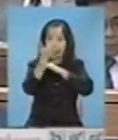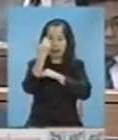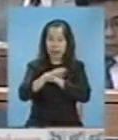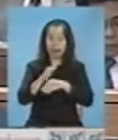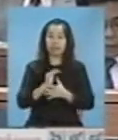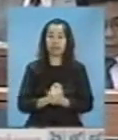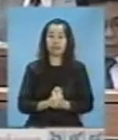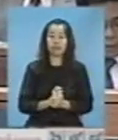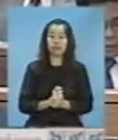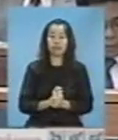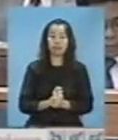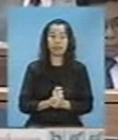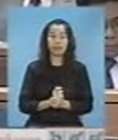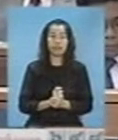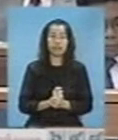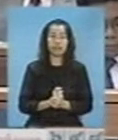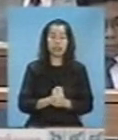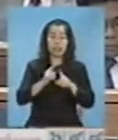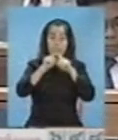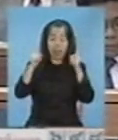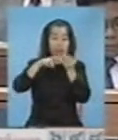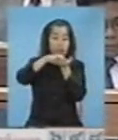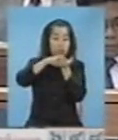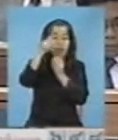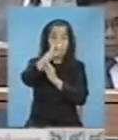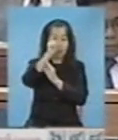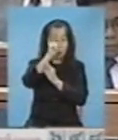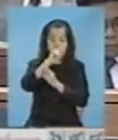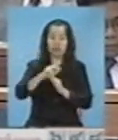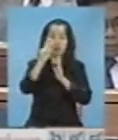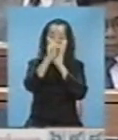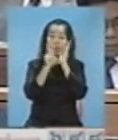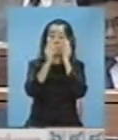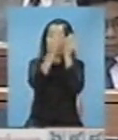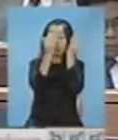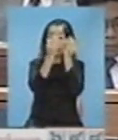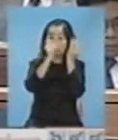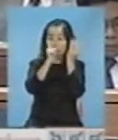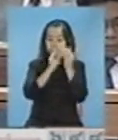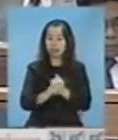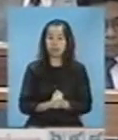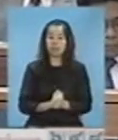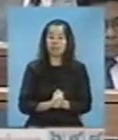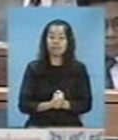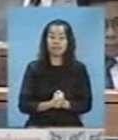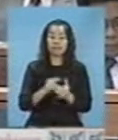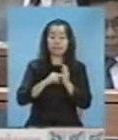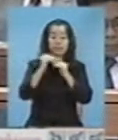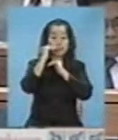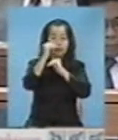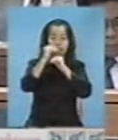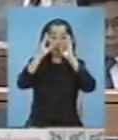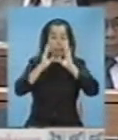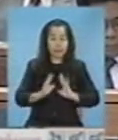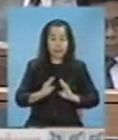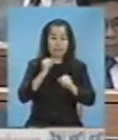วนหนึ่งจุดอ่อนอีกอันหนึ่งของรัฐธรรมนูญฉบับปัจจุบันคือการจำกัดบทบาท